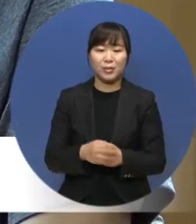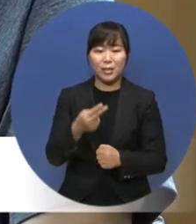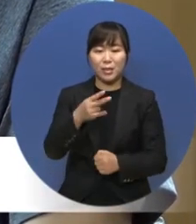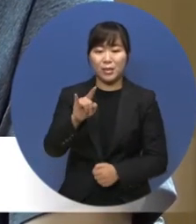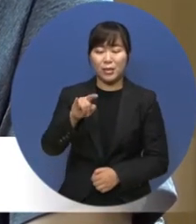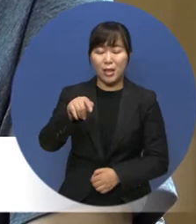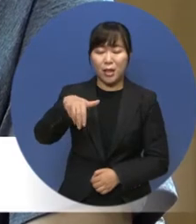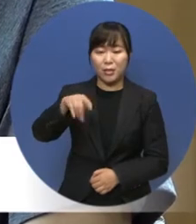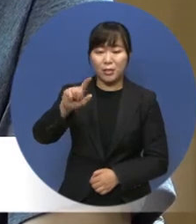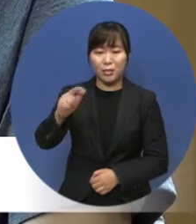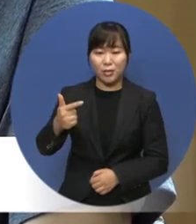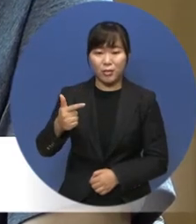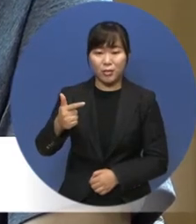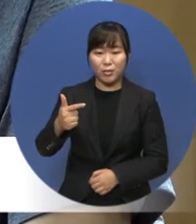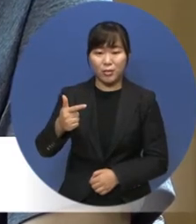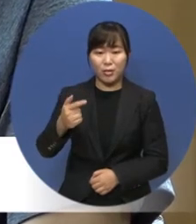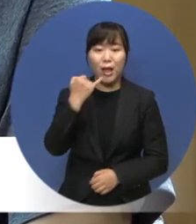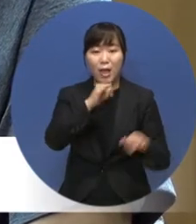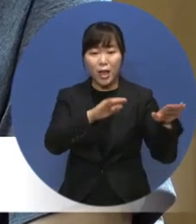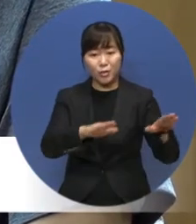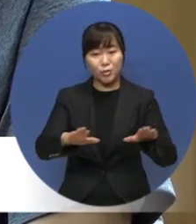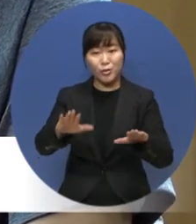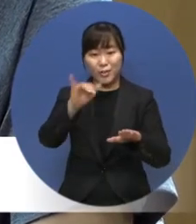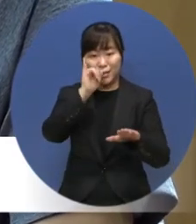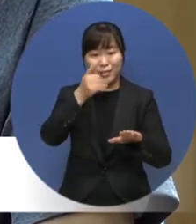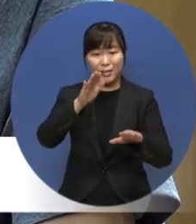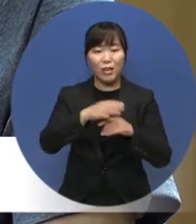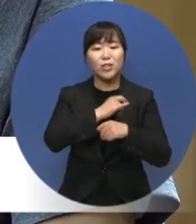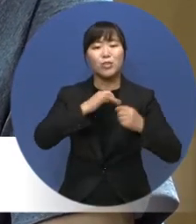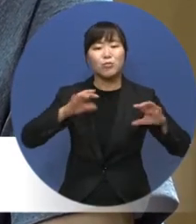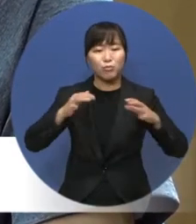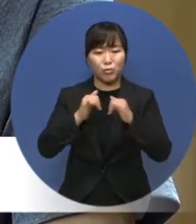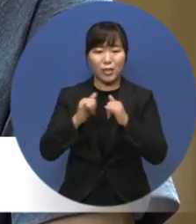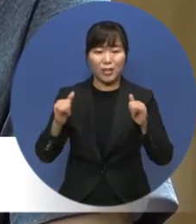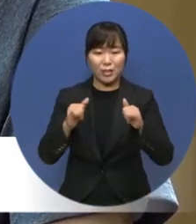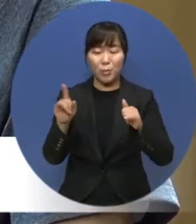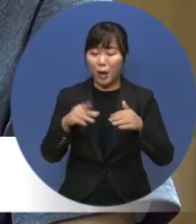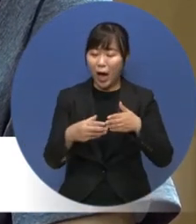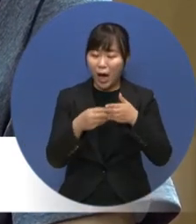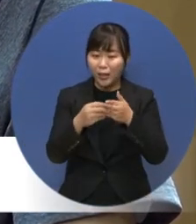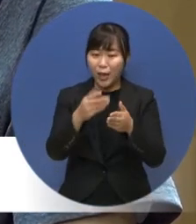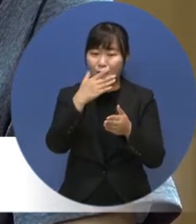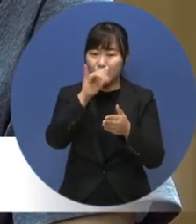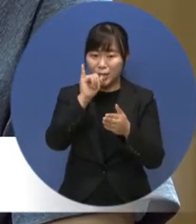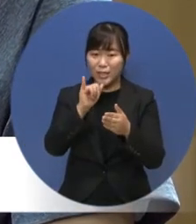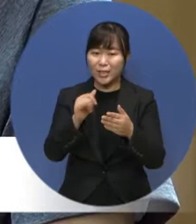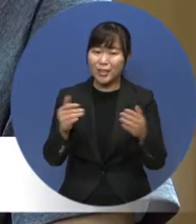대천 해수장에 혹시 그 뭐 중국인들 뭐 안내라도 할 수 있는 그런